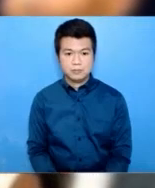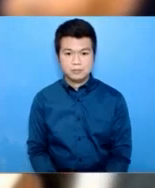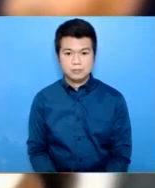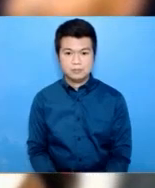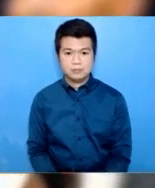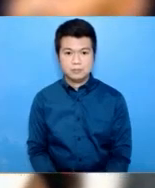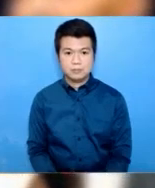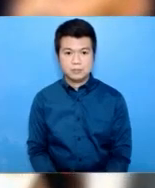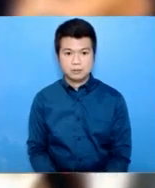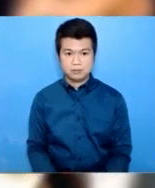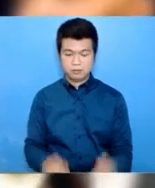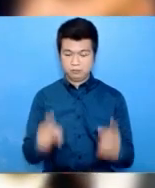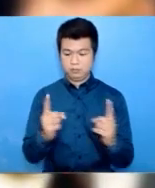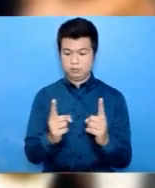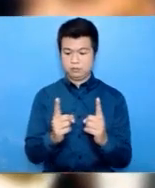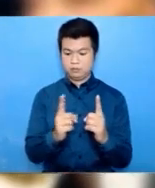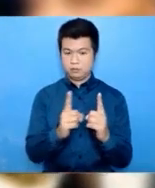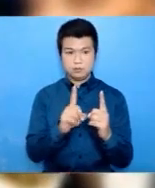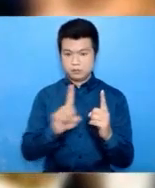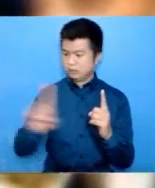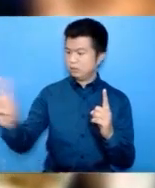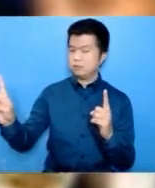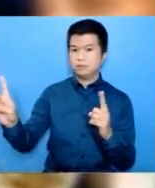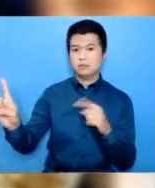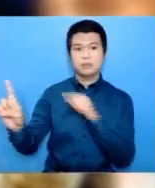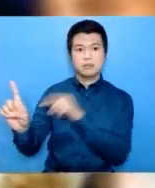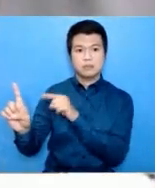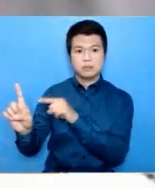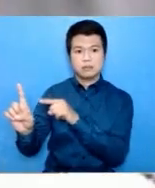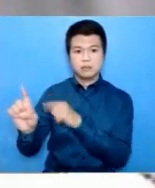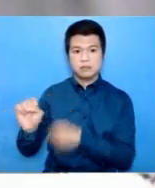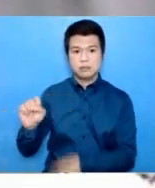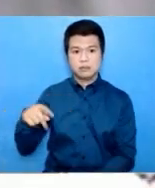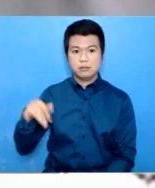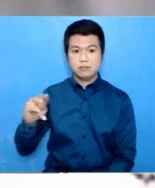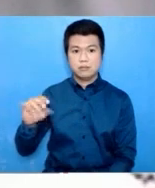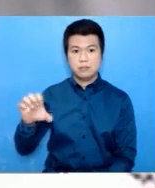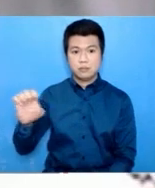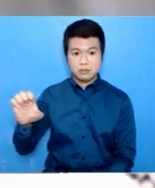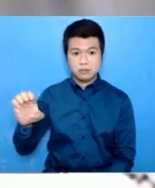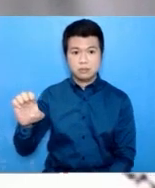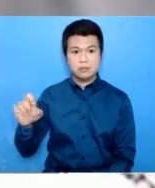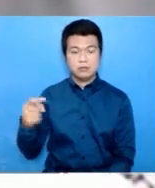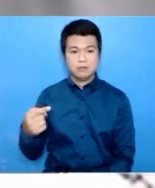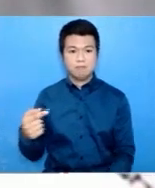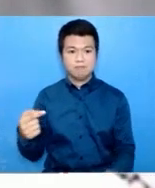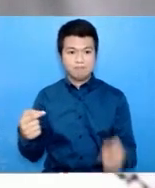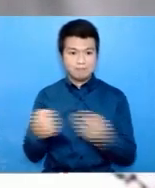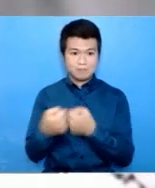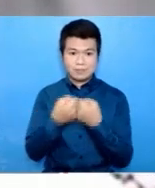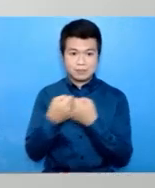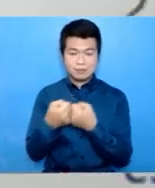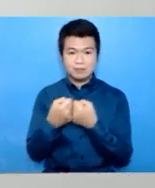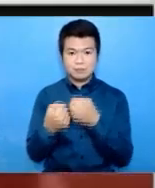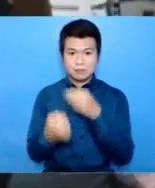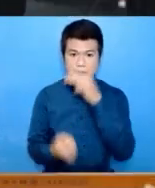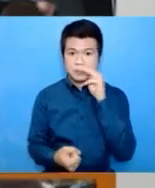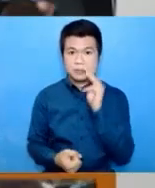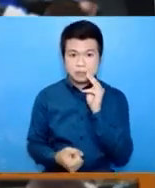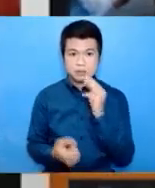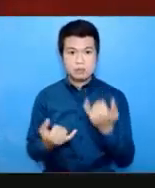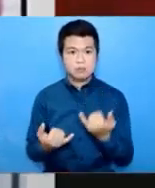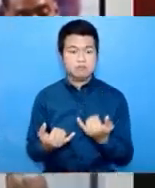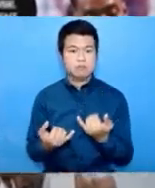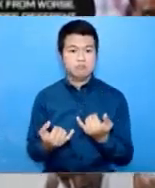Napilitang umatras si Unified Welterweight Champion Errol Spence Jr. sa laban nila ni Senator Manny Pacquiao ngayong buwan. Wala nang